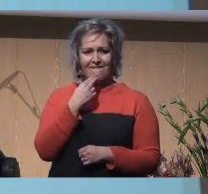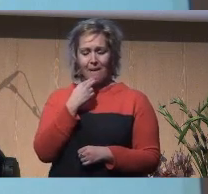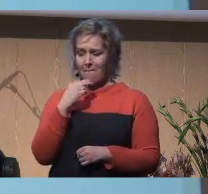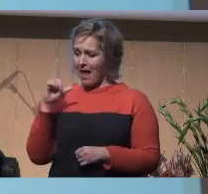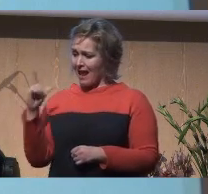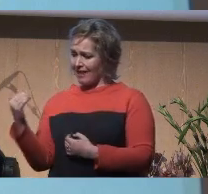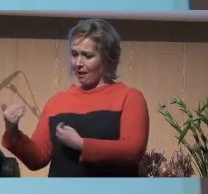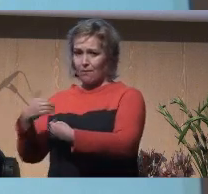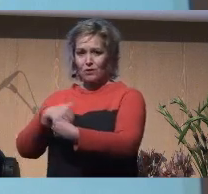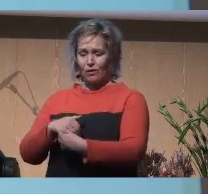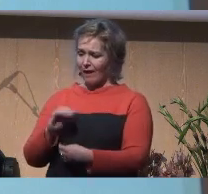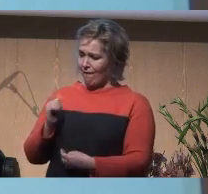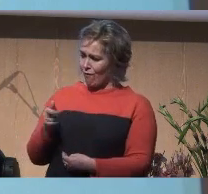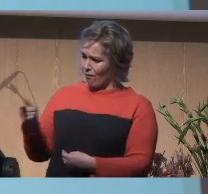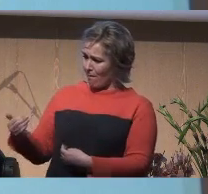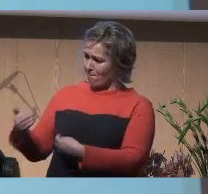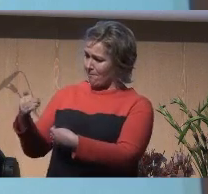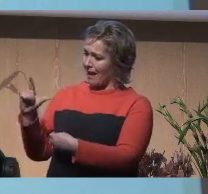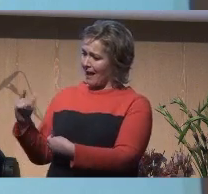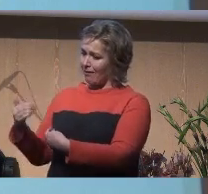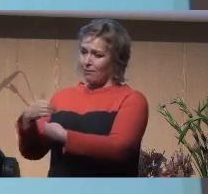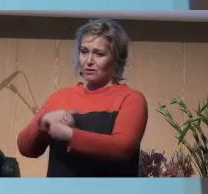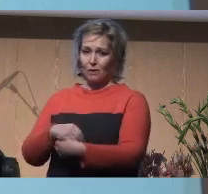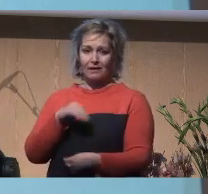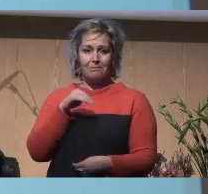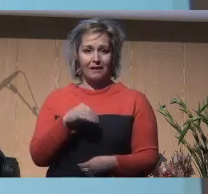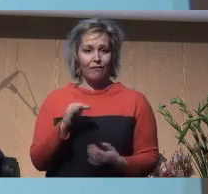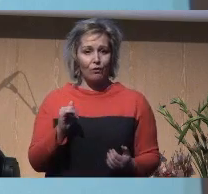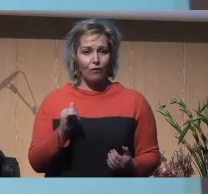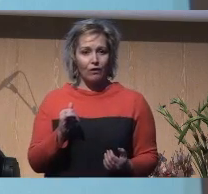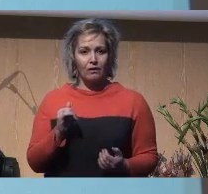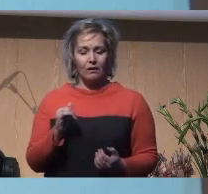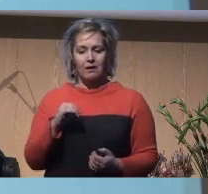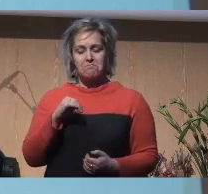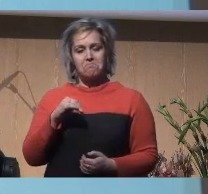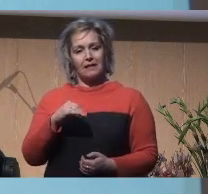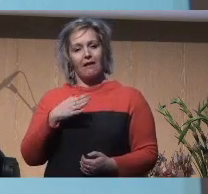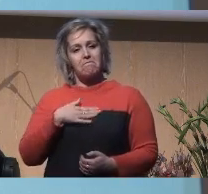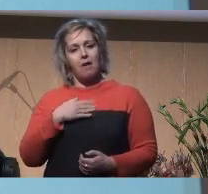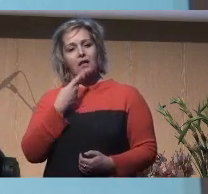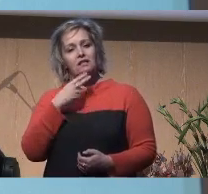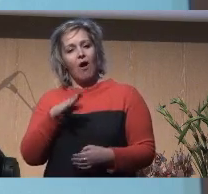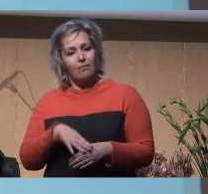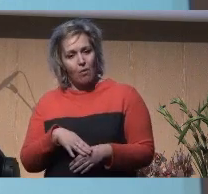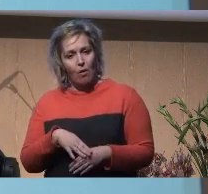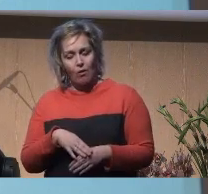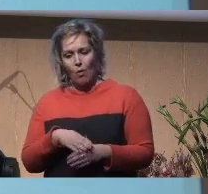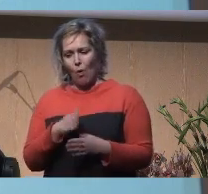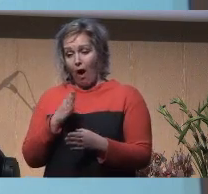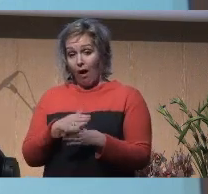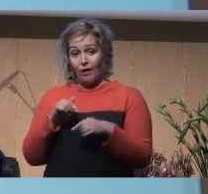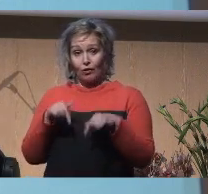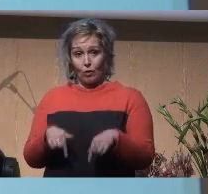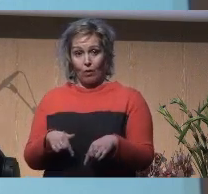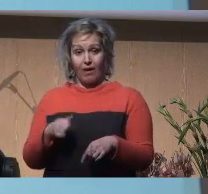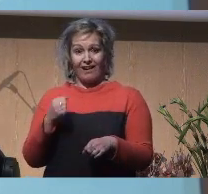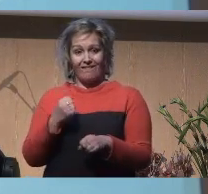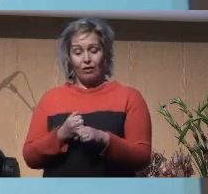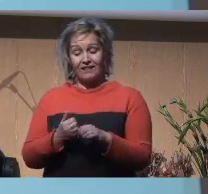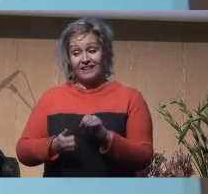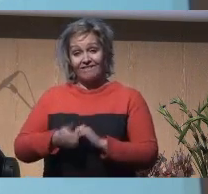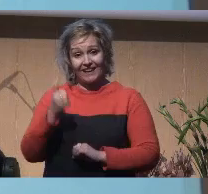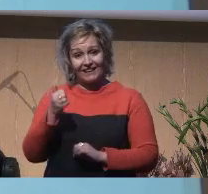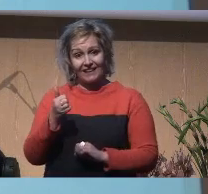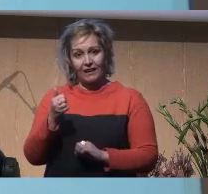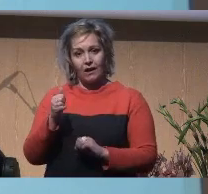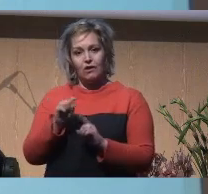Lena besøker? Hvorfor besøker Lena Mina? Det vil Mina ha svar på, og akkurat nå det faktisk viktig. Så